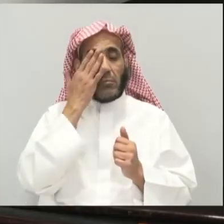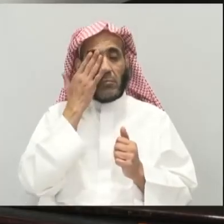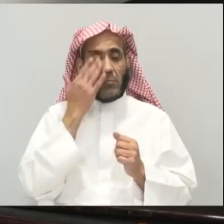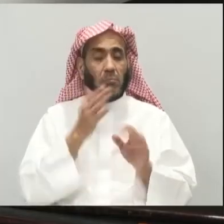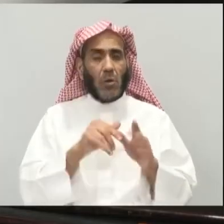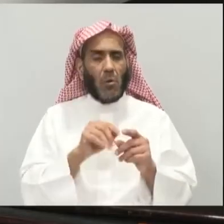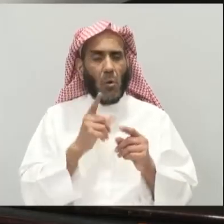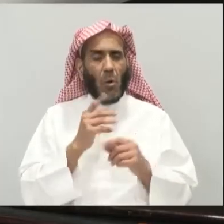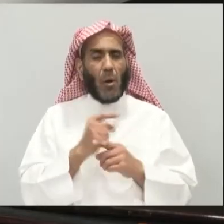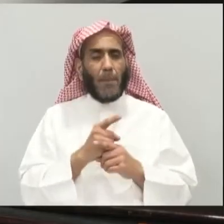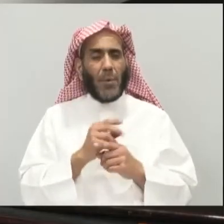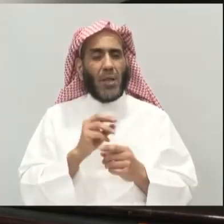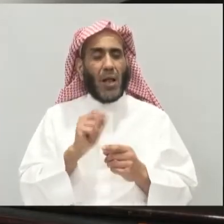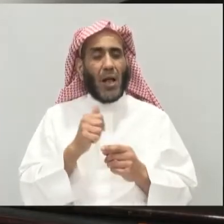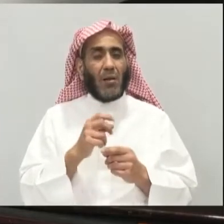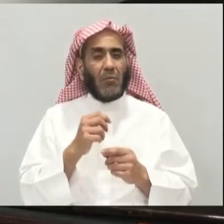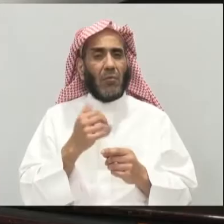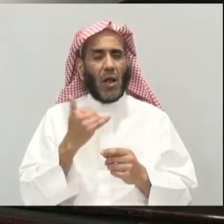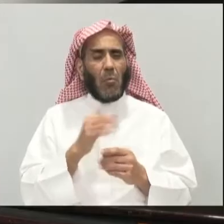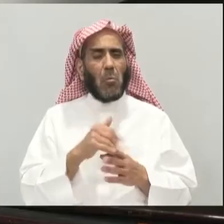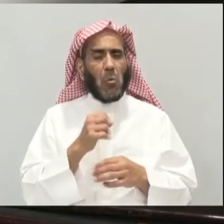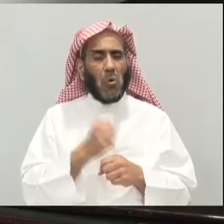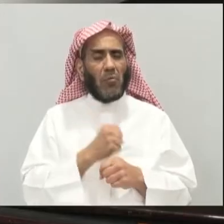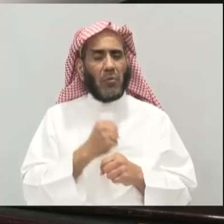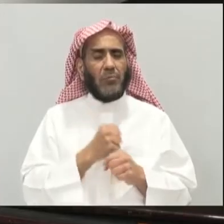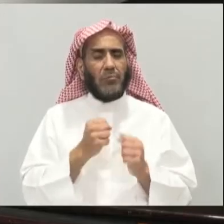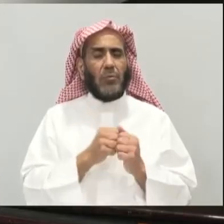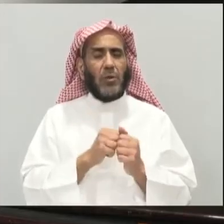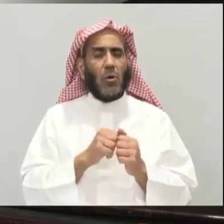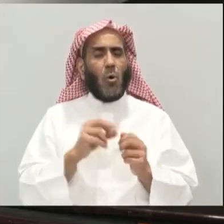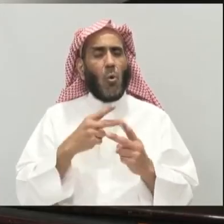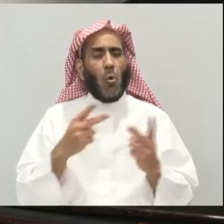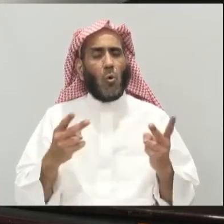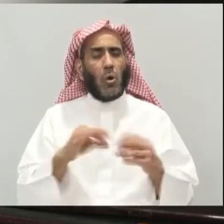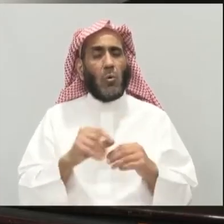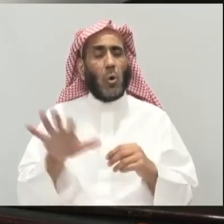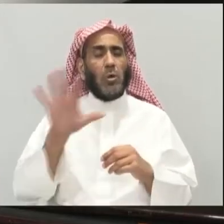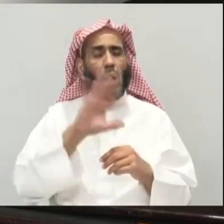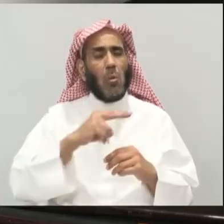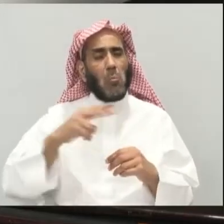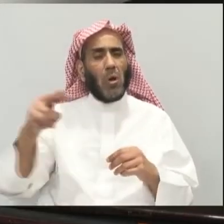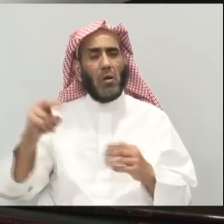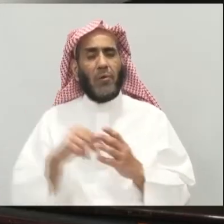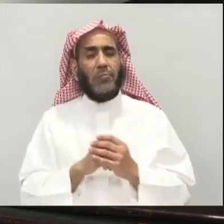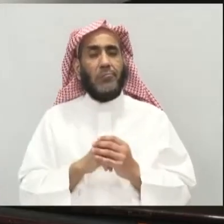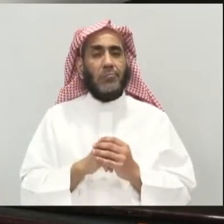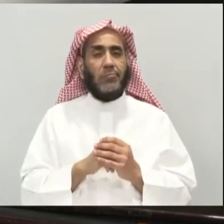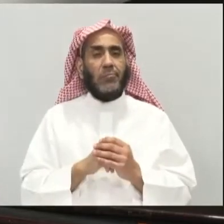ايضا مثل ما ذكرنا ان الحرف العربي بامكان نوظفه بعد الطرق واشكال مختلفه